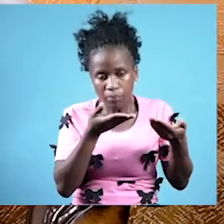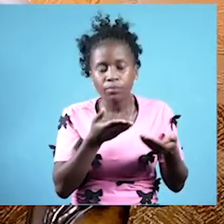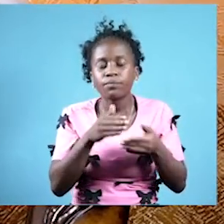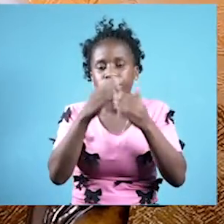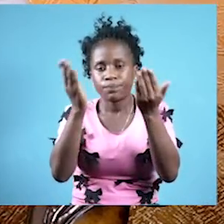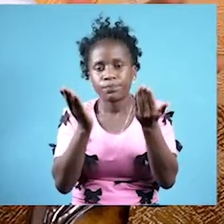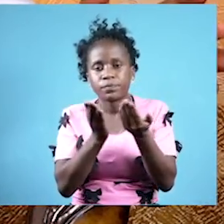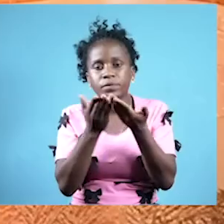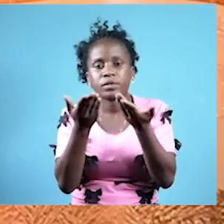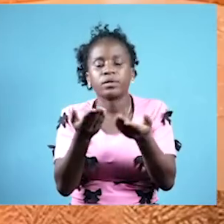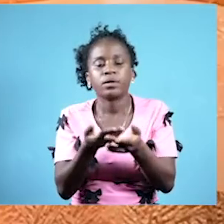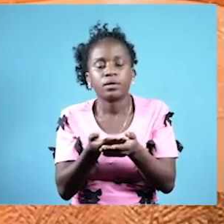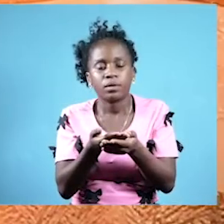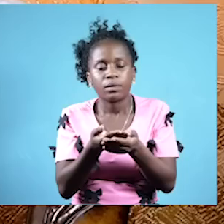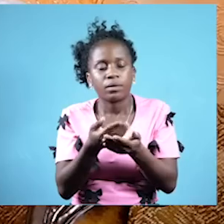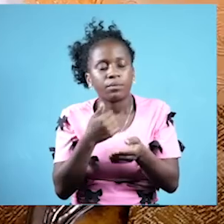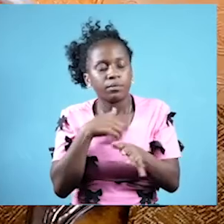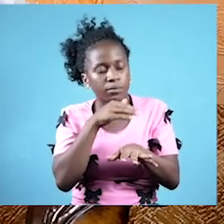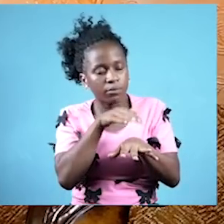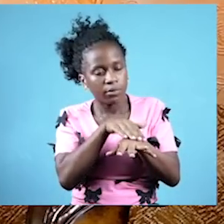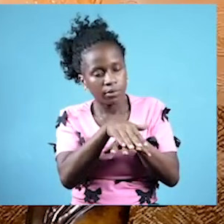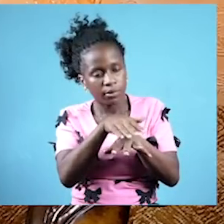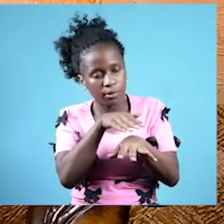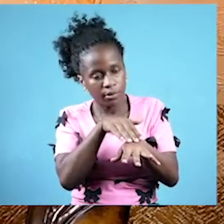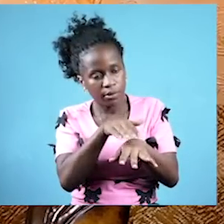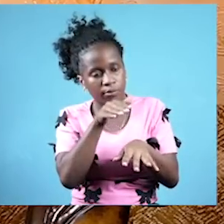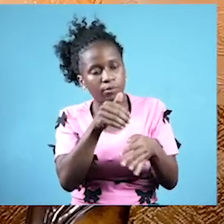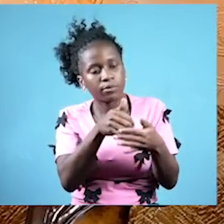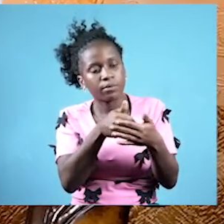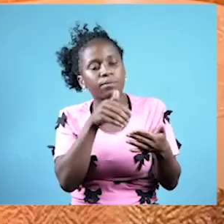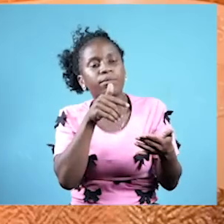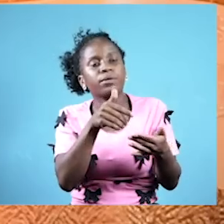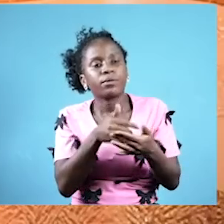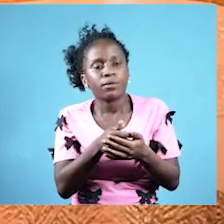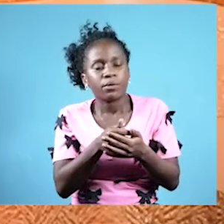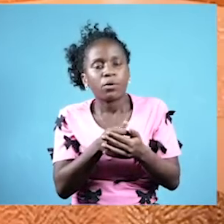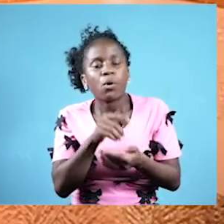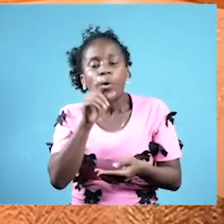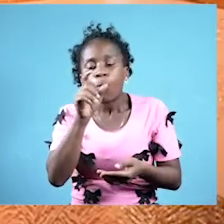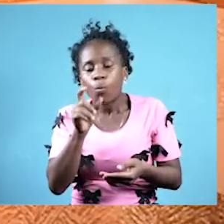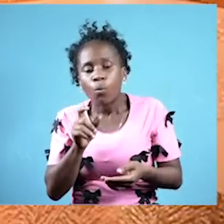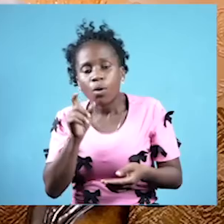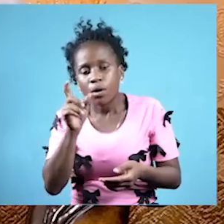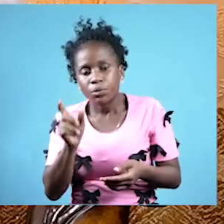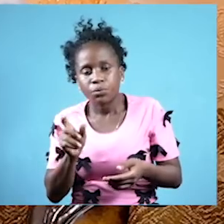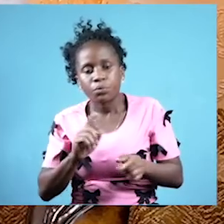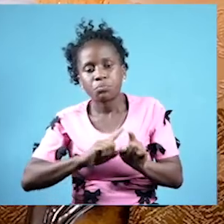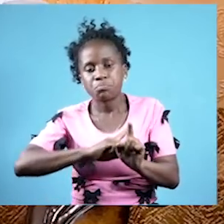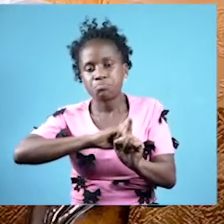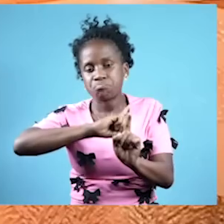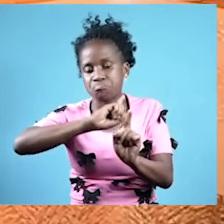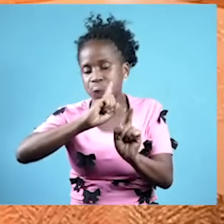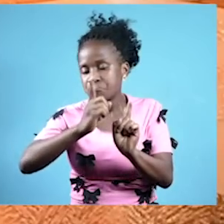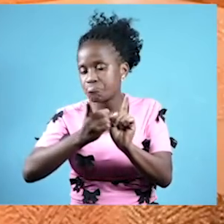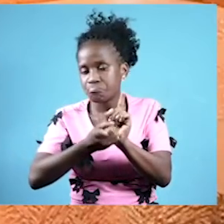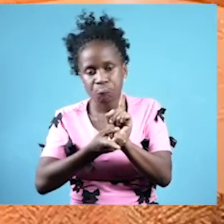kuvuka kwa zote. Sawa. Sasa watu wakapindua. wakaitafsiri vile ambavyo ilitafsiriwa. Vile so,